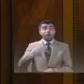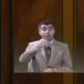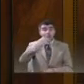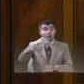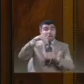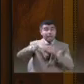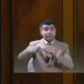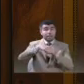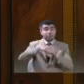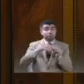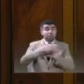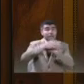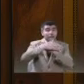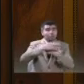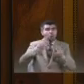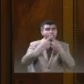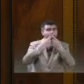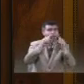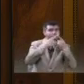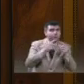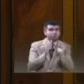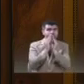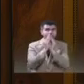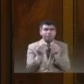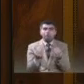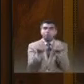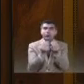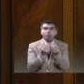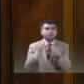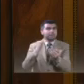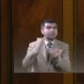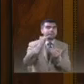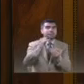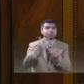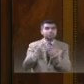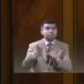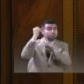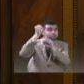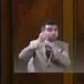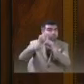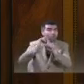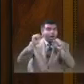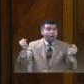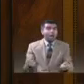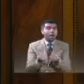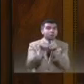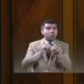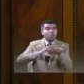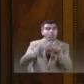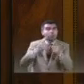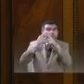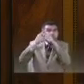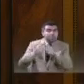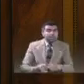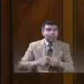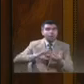الأغلبية نعاين عن كتب تحسن المؤشرات الماكرو اقتصادية لبلادنا، إذ نؤكد